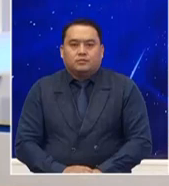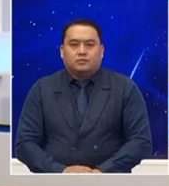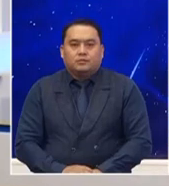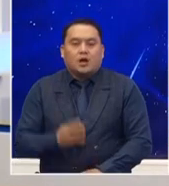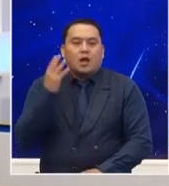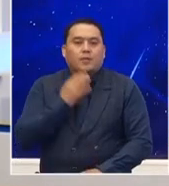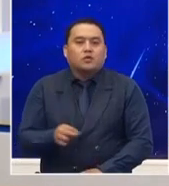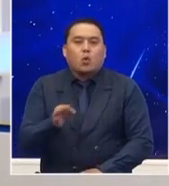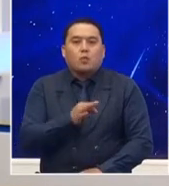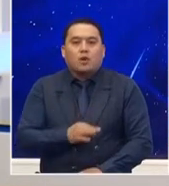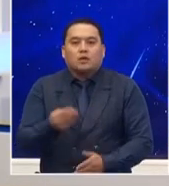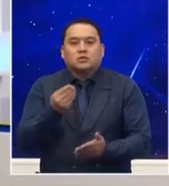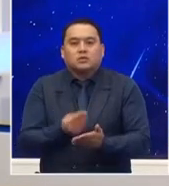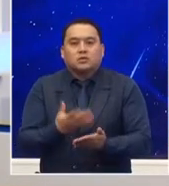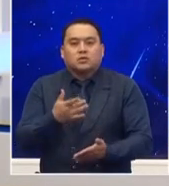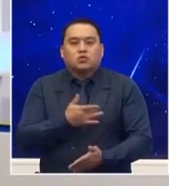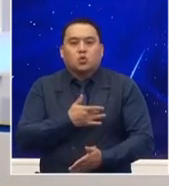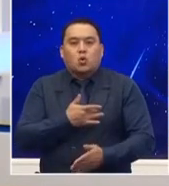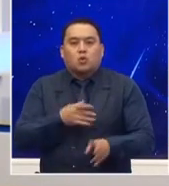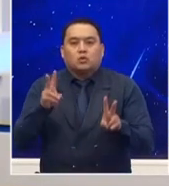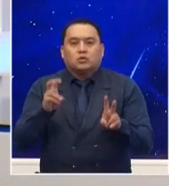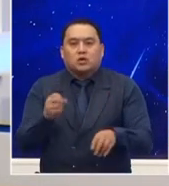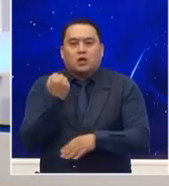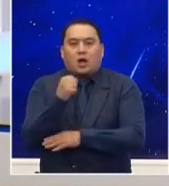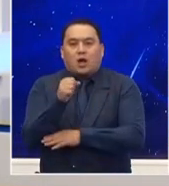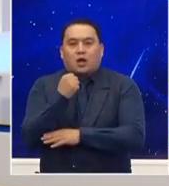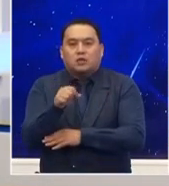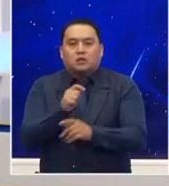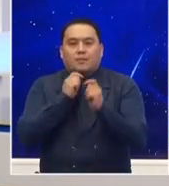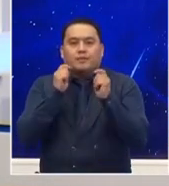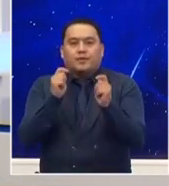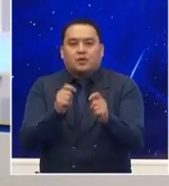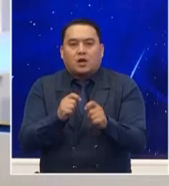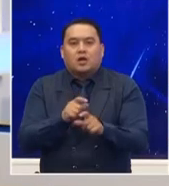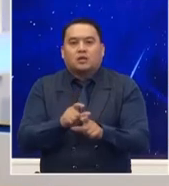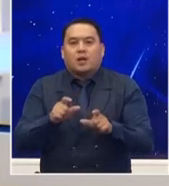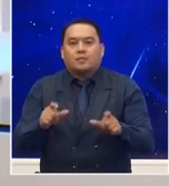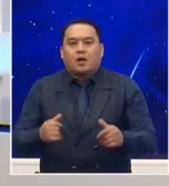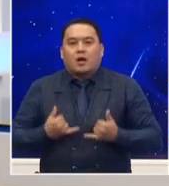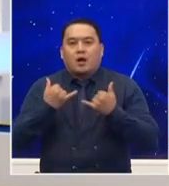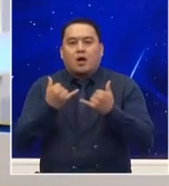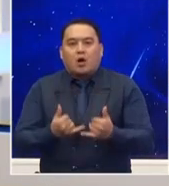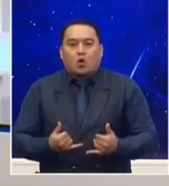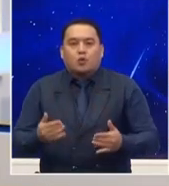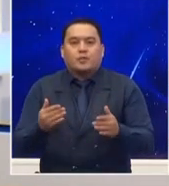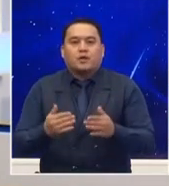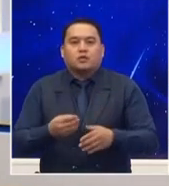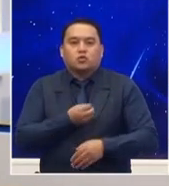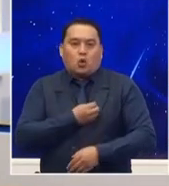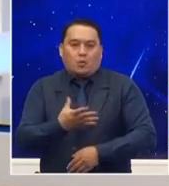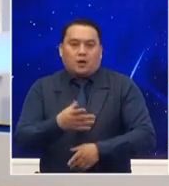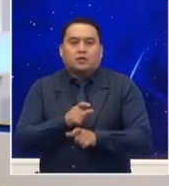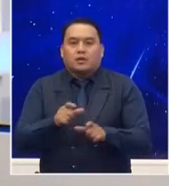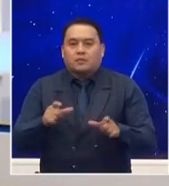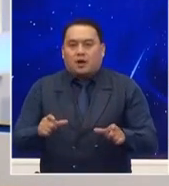Жетісу өңірінде асыл жүрек қайырымдылық сыйлығына үміткерлер анықталды. Дархан пейілі бар әзиз жандарға арналған құрмет қошемет жомарт жандарға